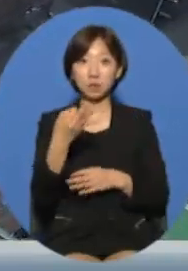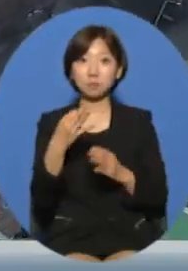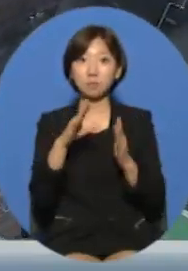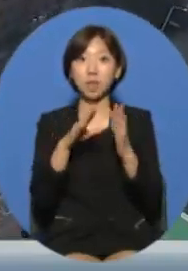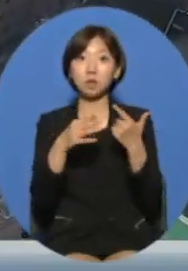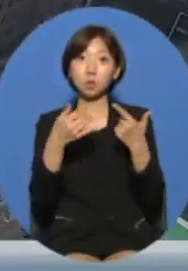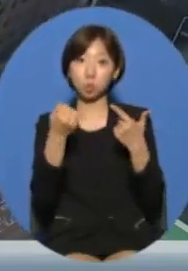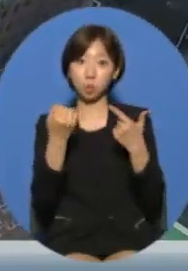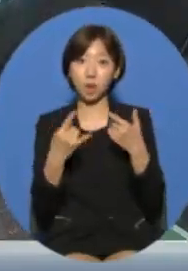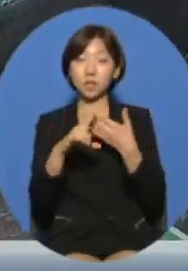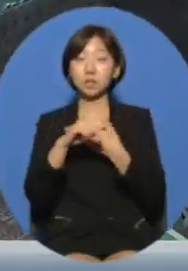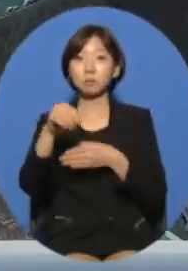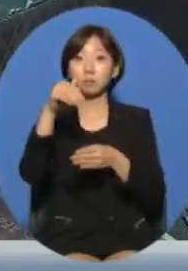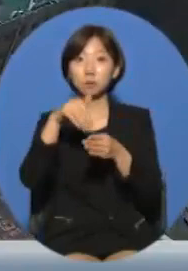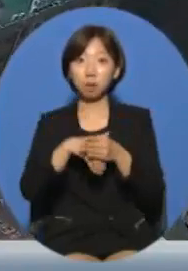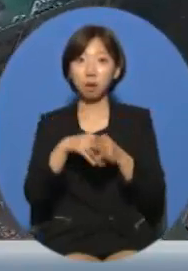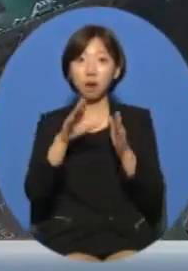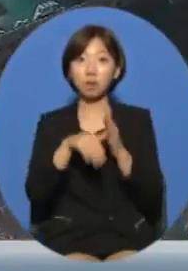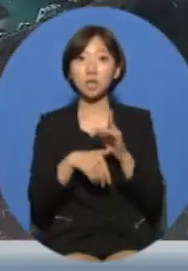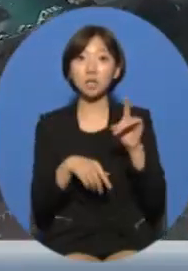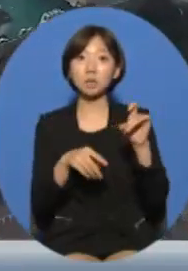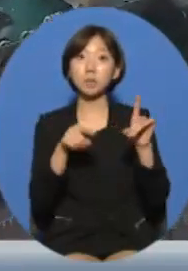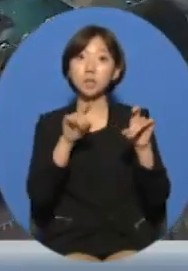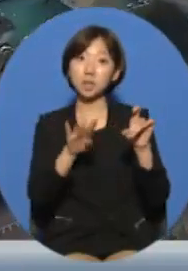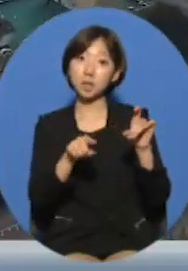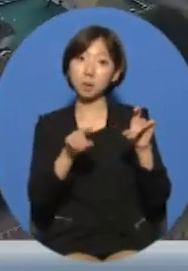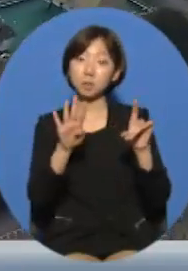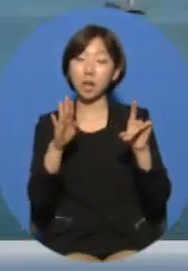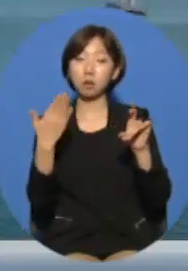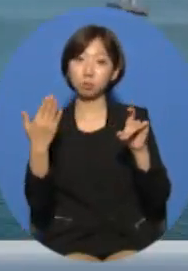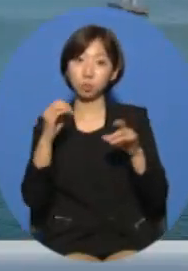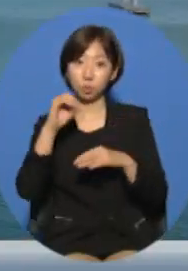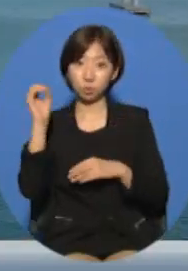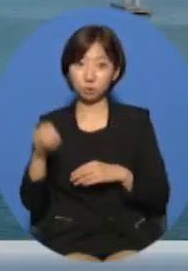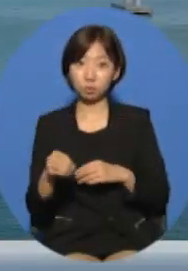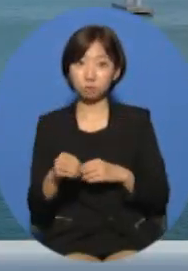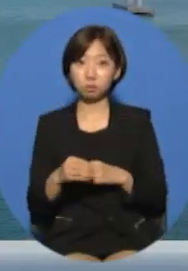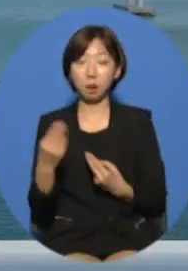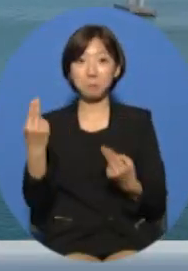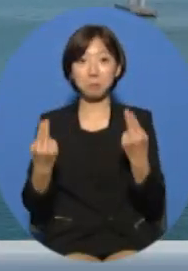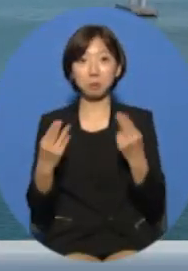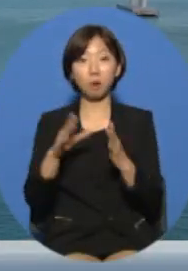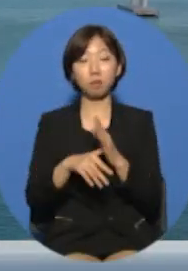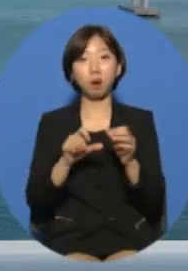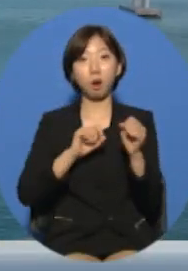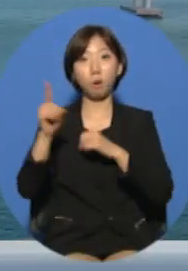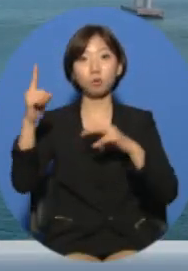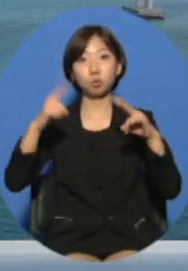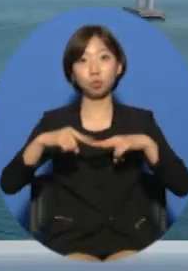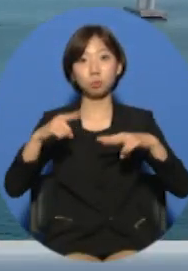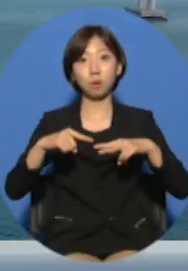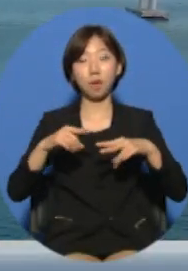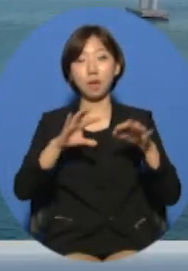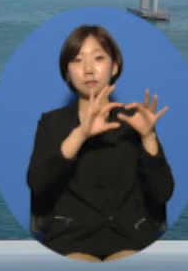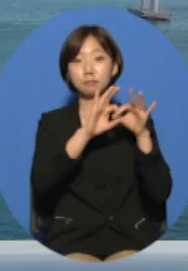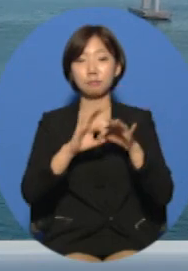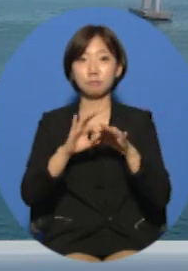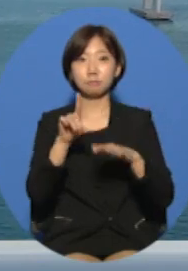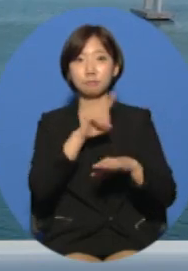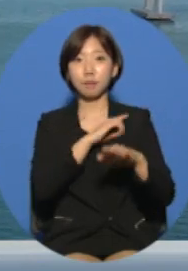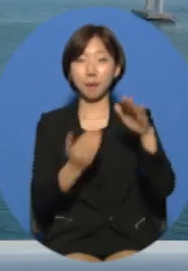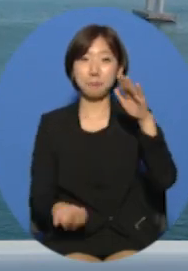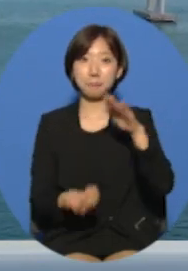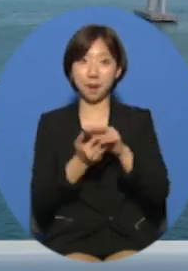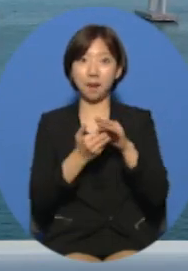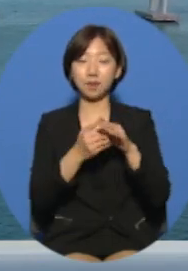제6회 지방선거 사전투표율은 11.49% 기록했는데요. 이것보다 두 배가 넘는 역대 최고의 기록을 세웠다고